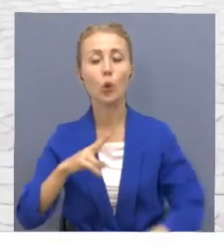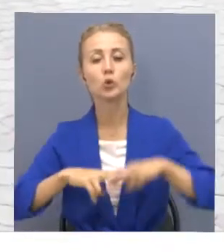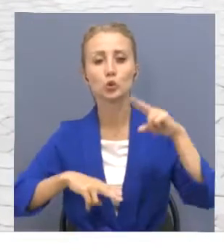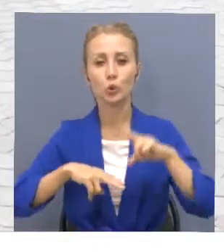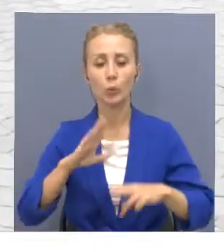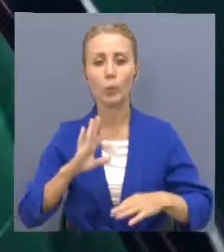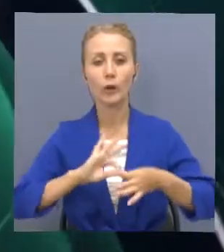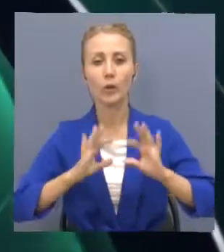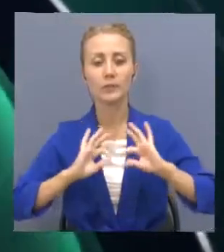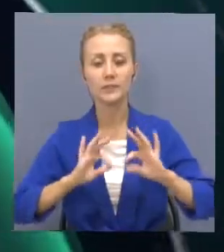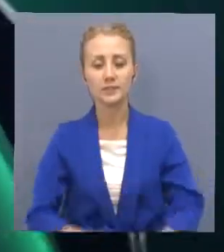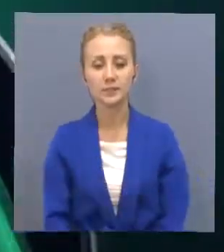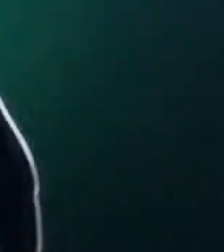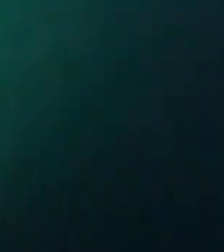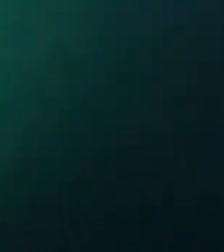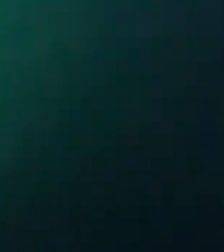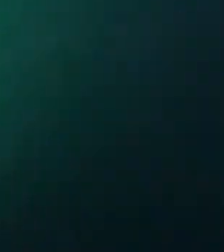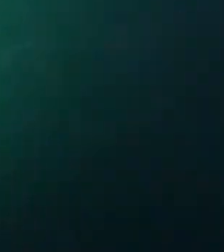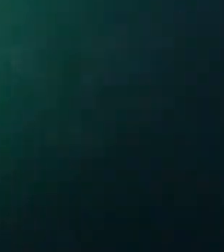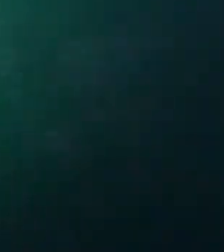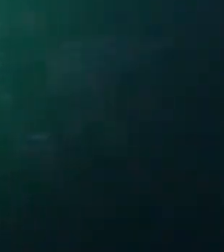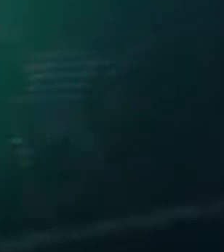я, Нурсултан Ибраев.